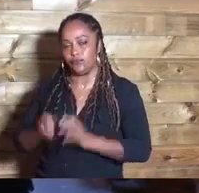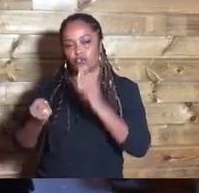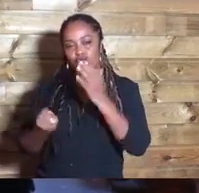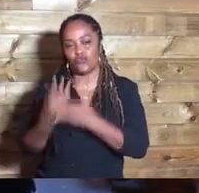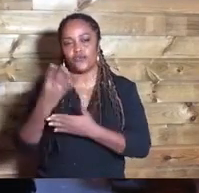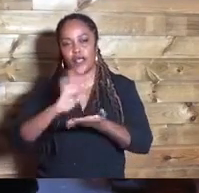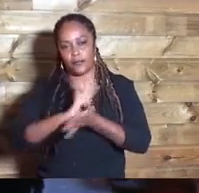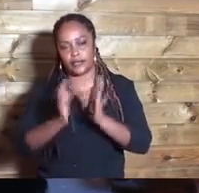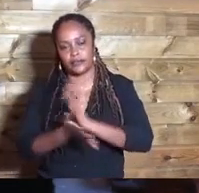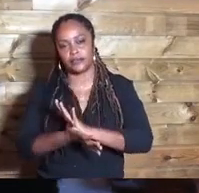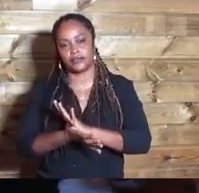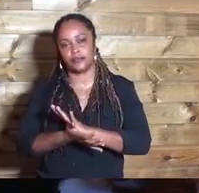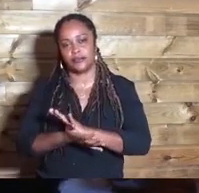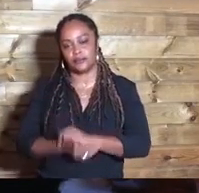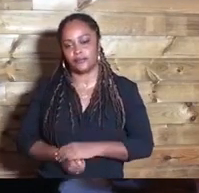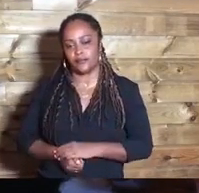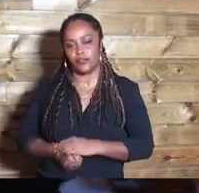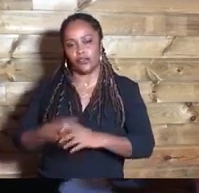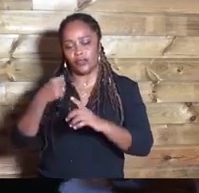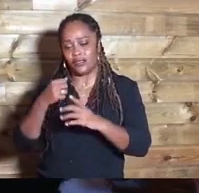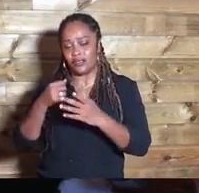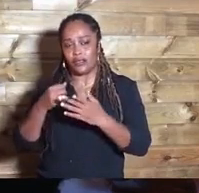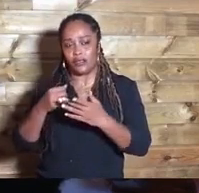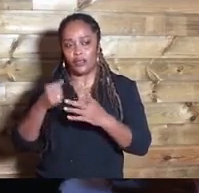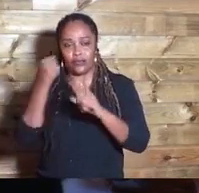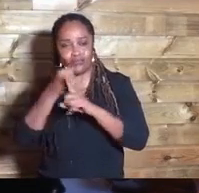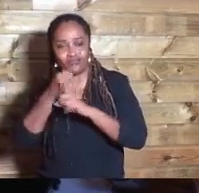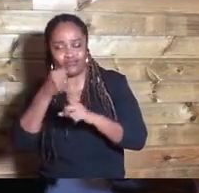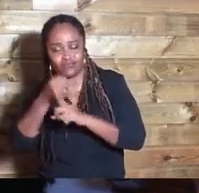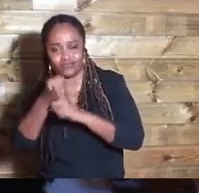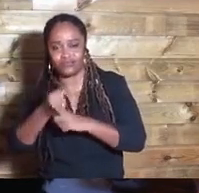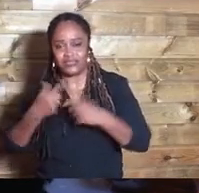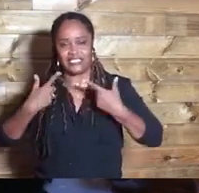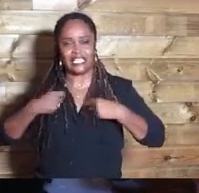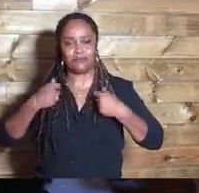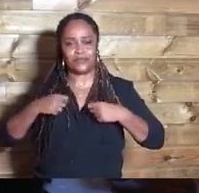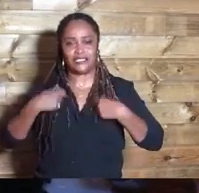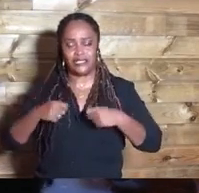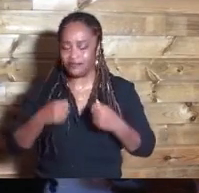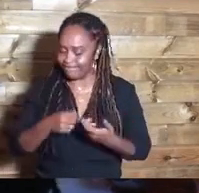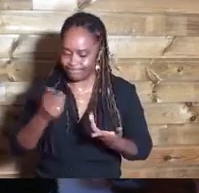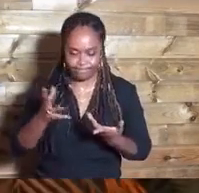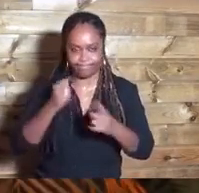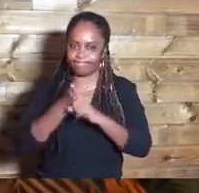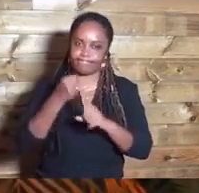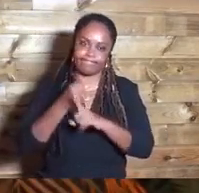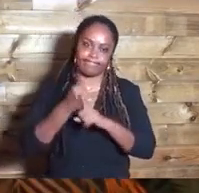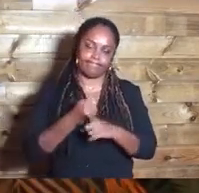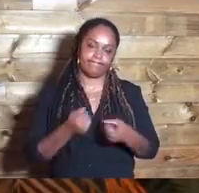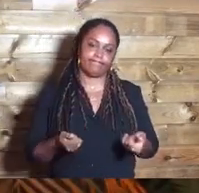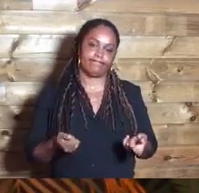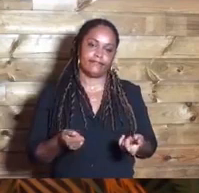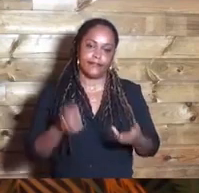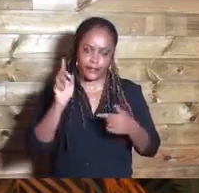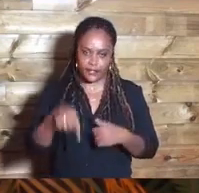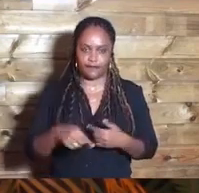sobriété, par exemple la lutte contre le gaspillage et la prise en compte des enjeux environnementaux pour construire une agriculture qui soit, en qui